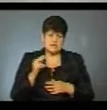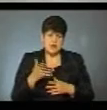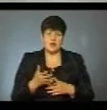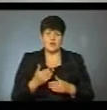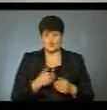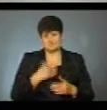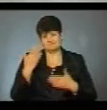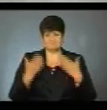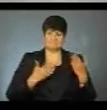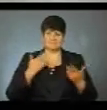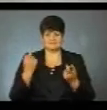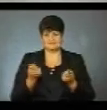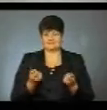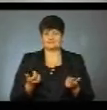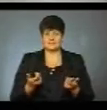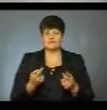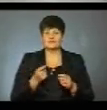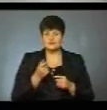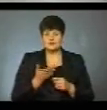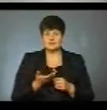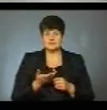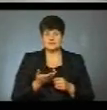їх розвеселити, щоб вони трошки